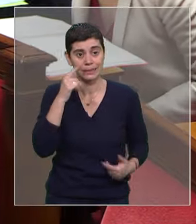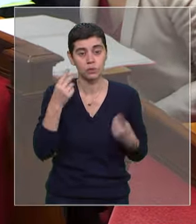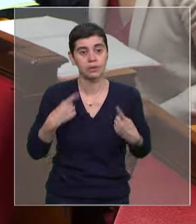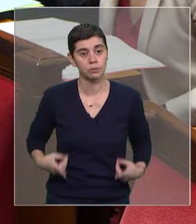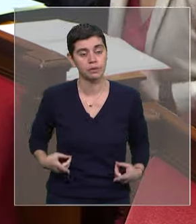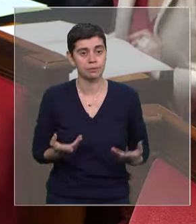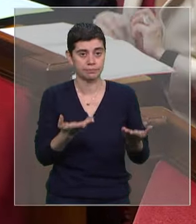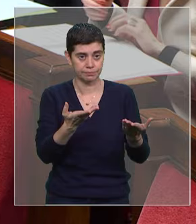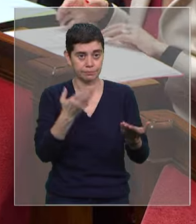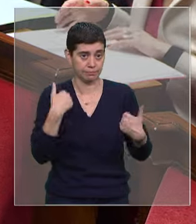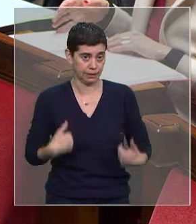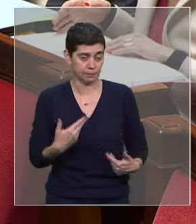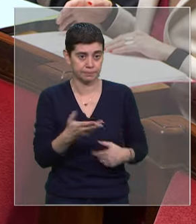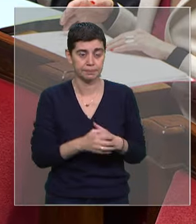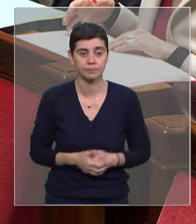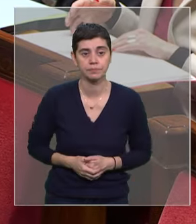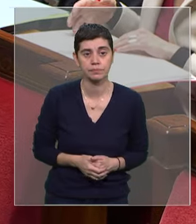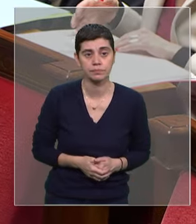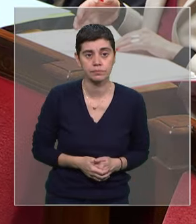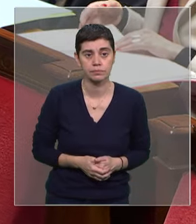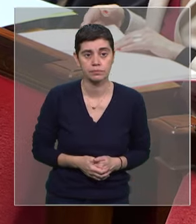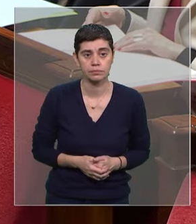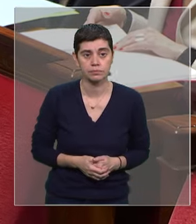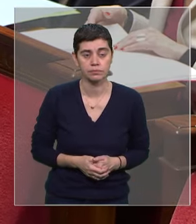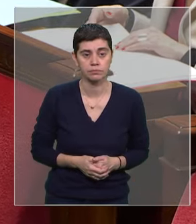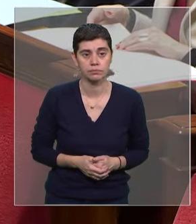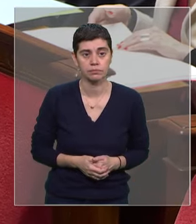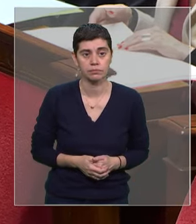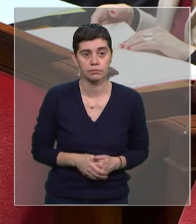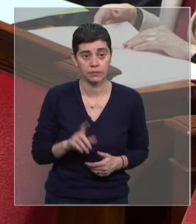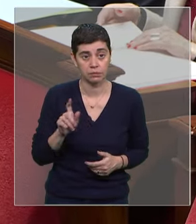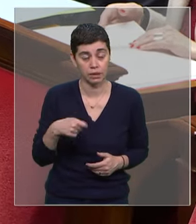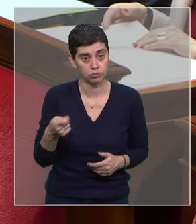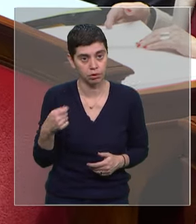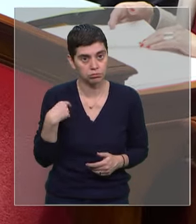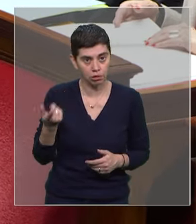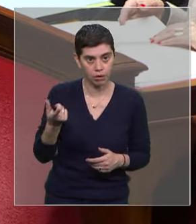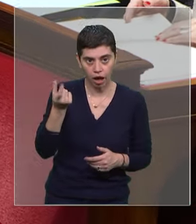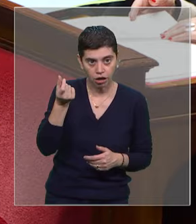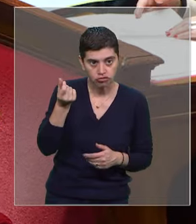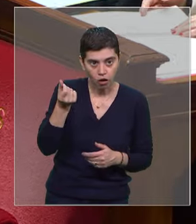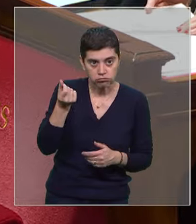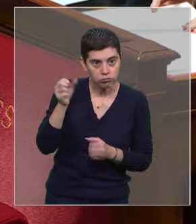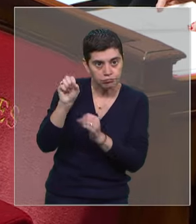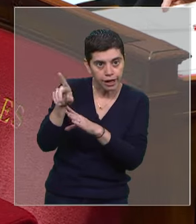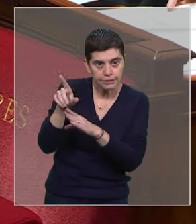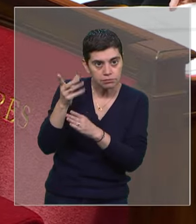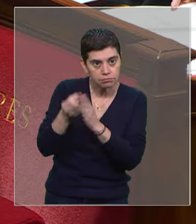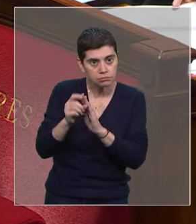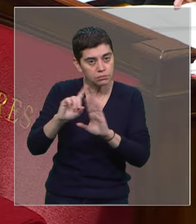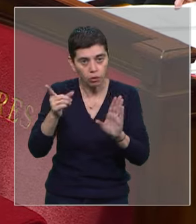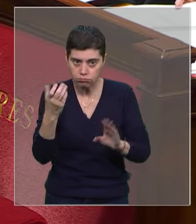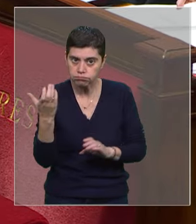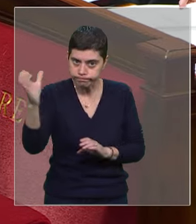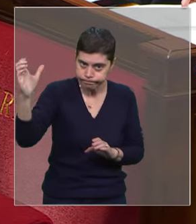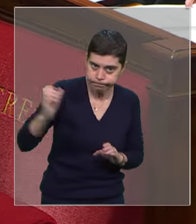Madame la députée Josiane Corneloup. Il n'y aura évidemment pas un seul euro qui manquera. C'est l'engagement que nous avons pris sur la question de l'aide